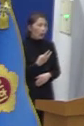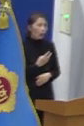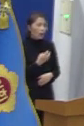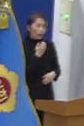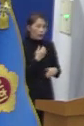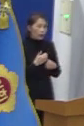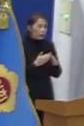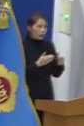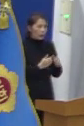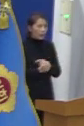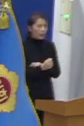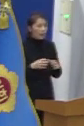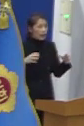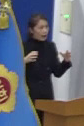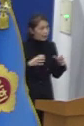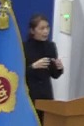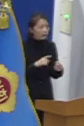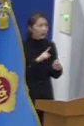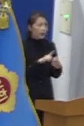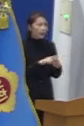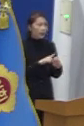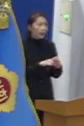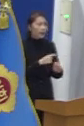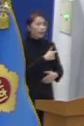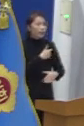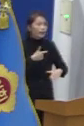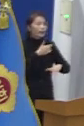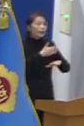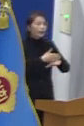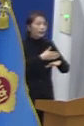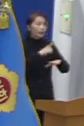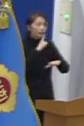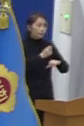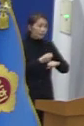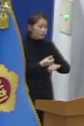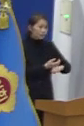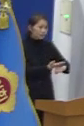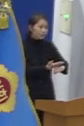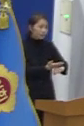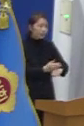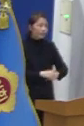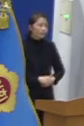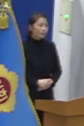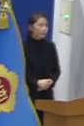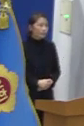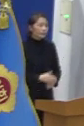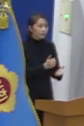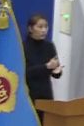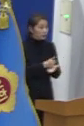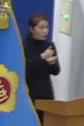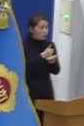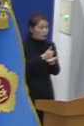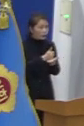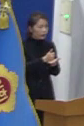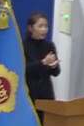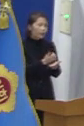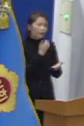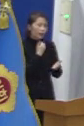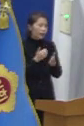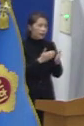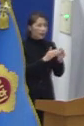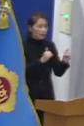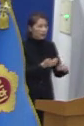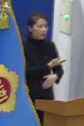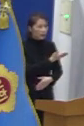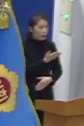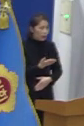있도록 협조해 주신 것에 다시 한번 감사의 말씀을 드립니다. 존경하는 도민 여러분,